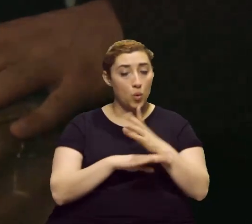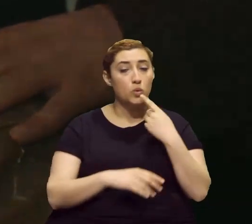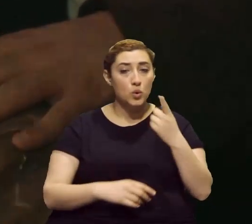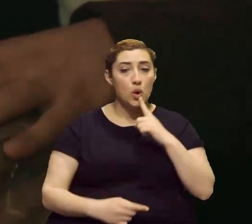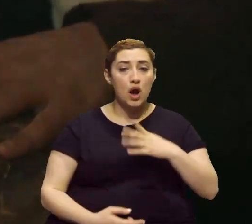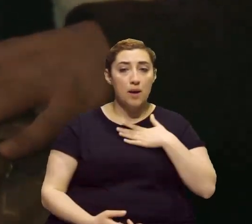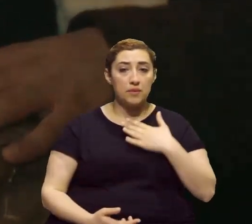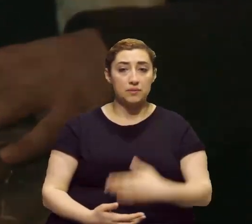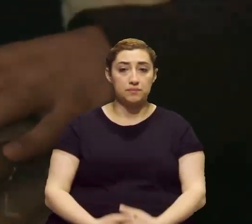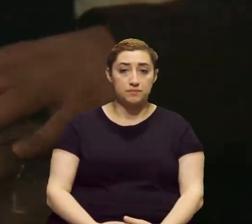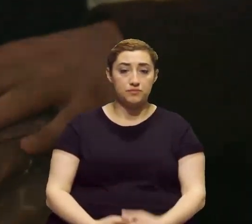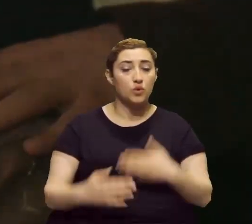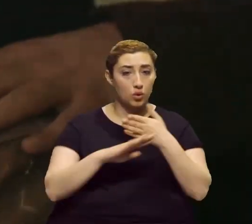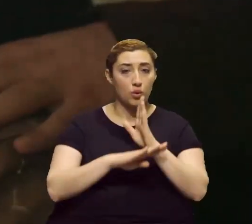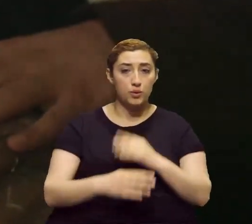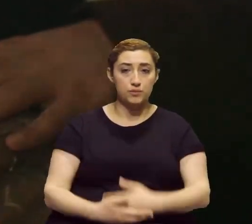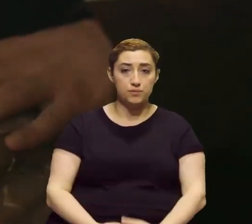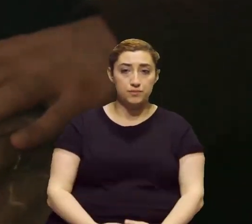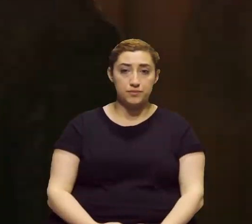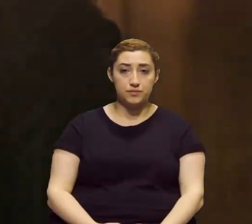Doğru söylüyor amirim. Doğru.